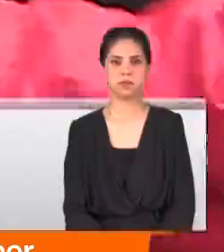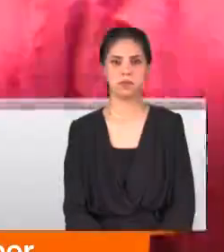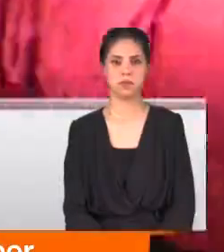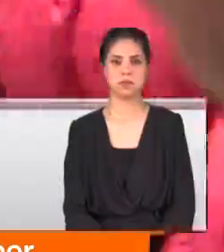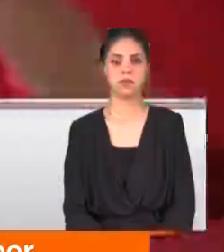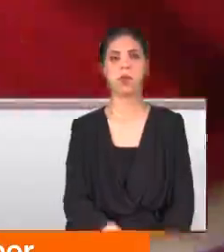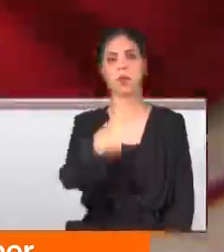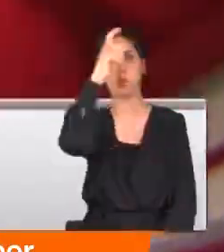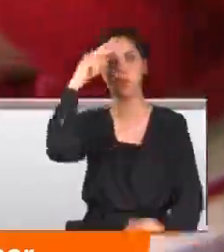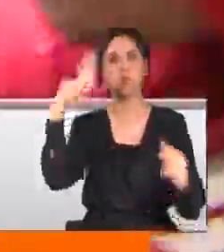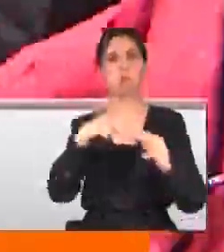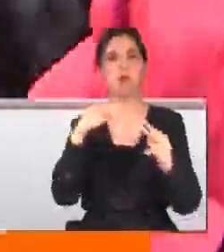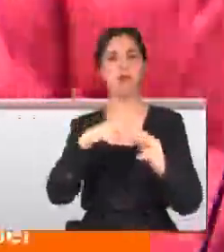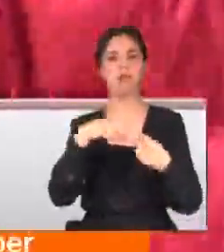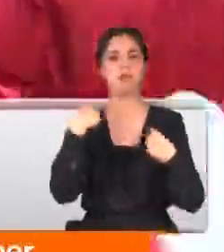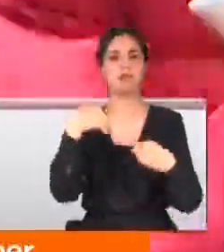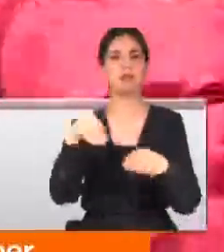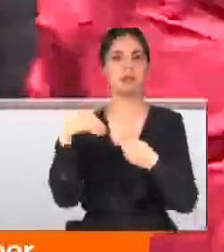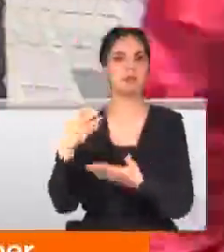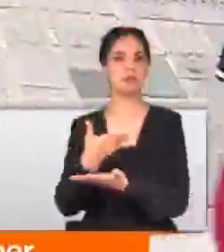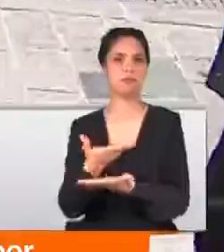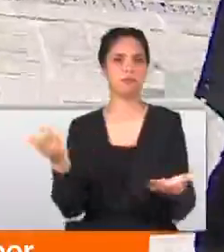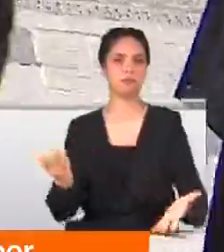Türk baklavası kapış kapış. Buyurun görün arkadaşlar.